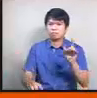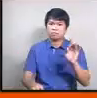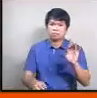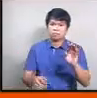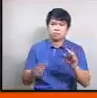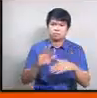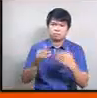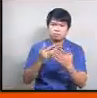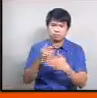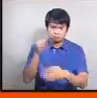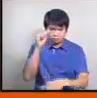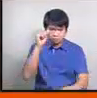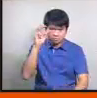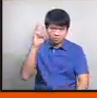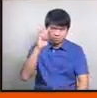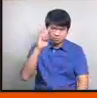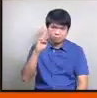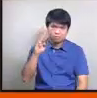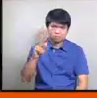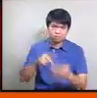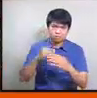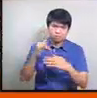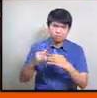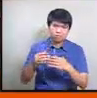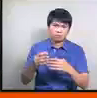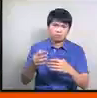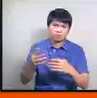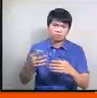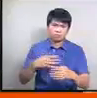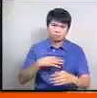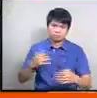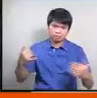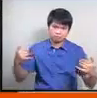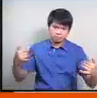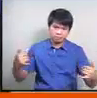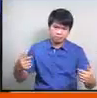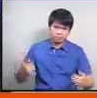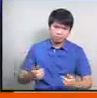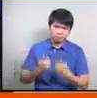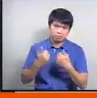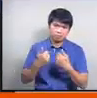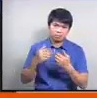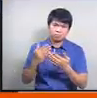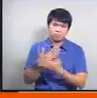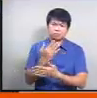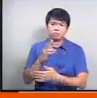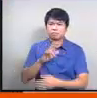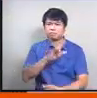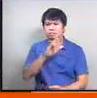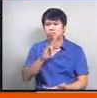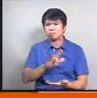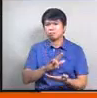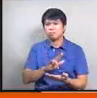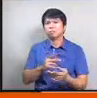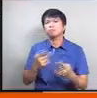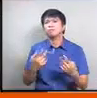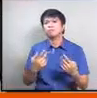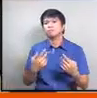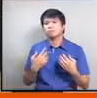project. So if you're interested to challenge, if you're interested to put a new airport, we have enough time